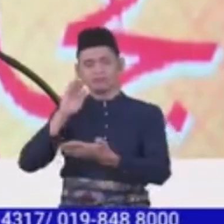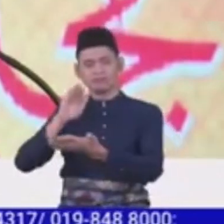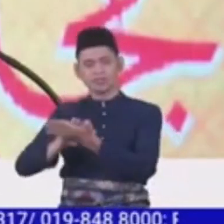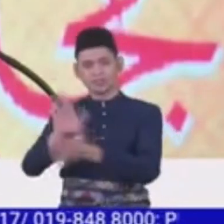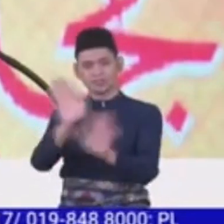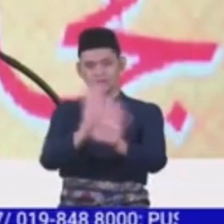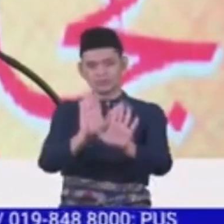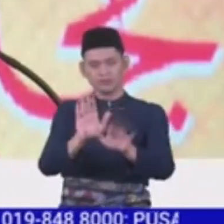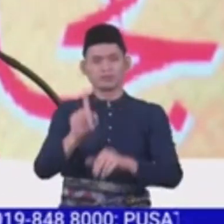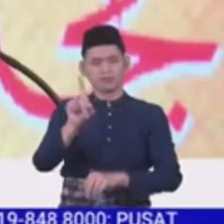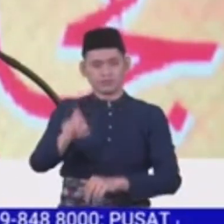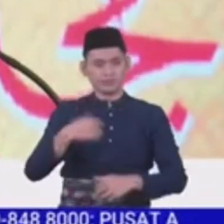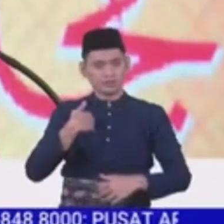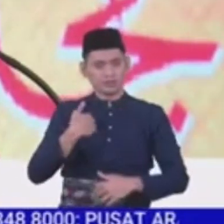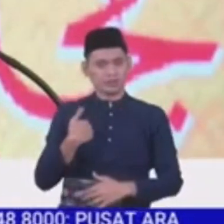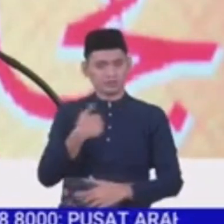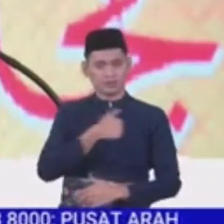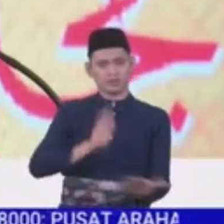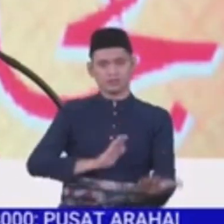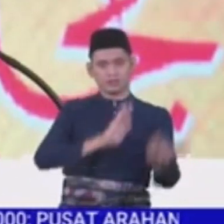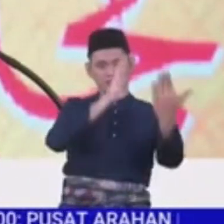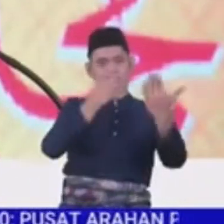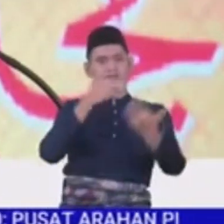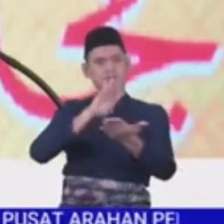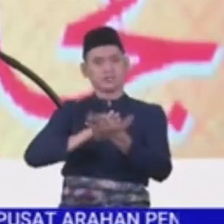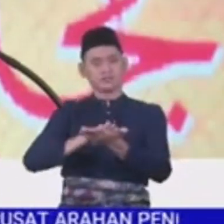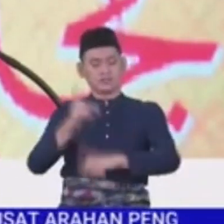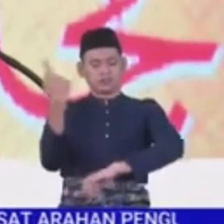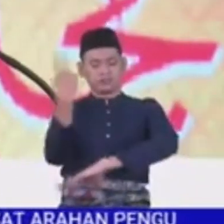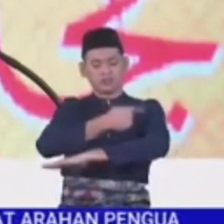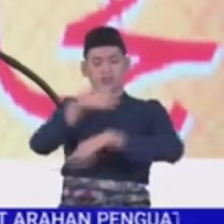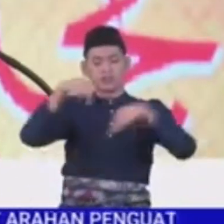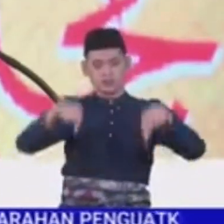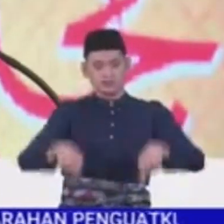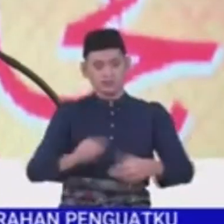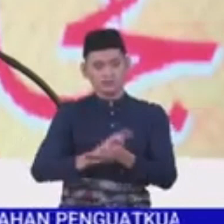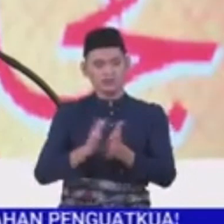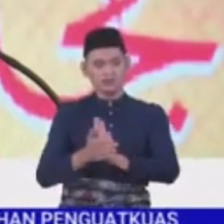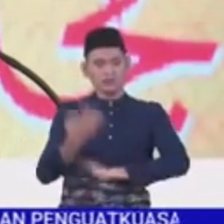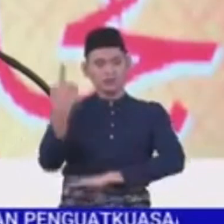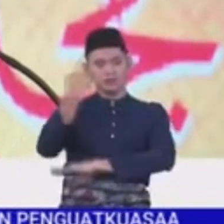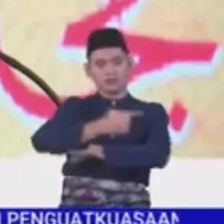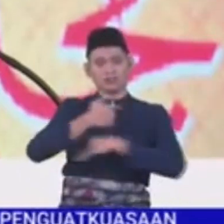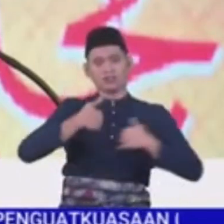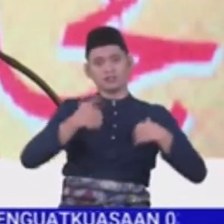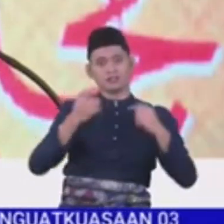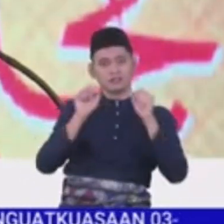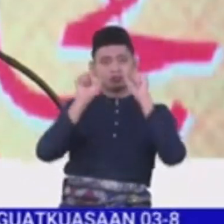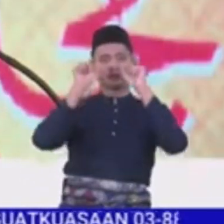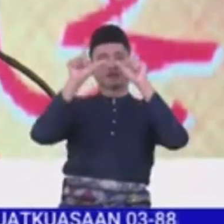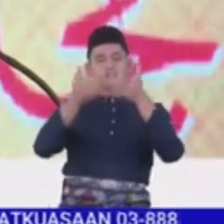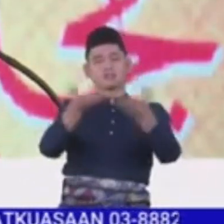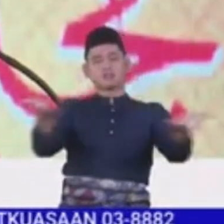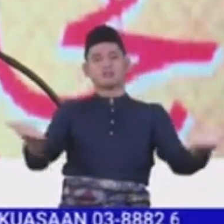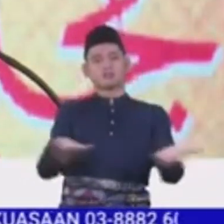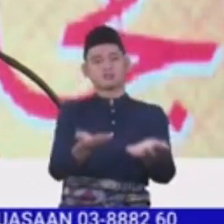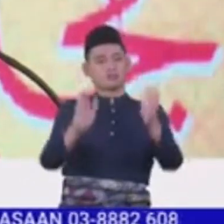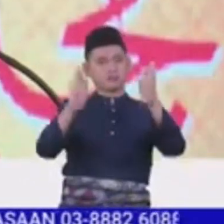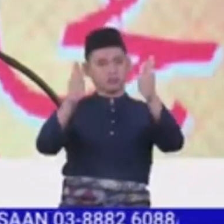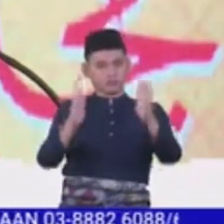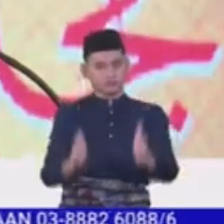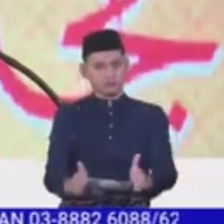Hai hari ini Hai hendaklah dijadikan hari menyuntik kesadaran Umah